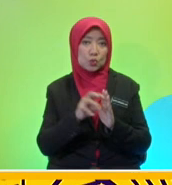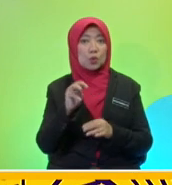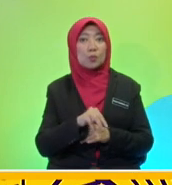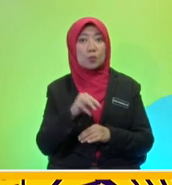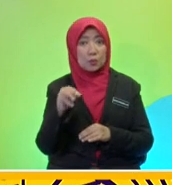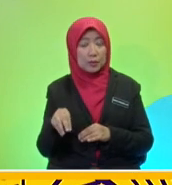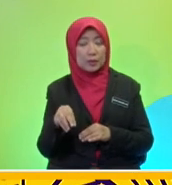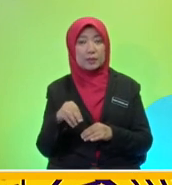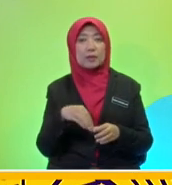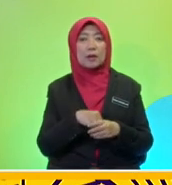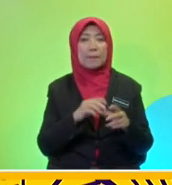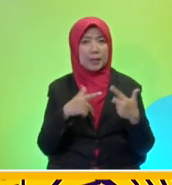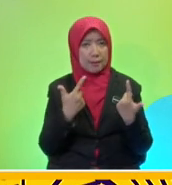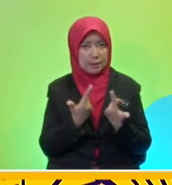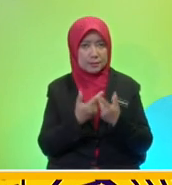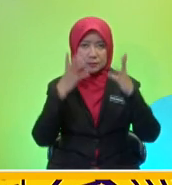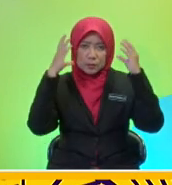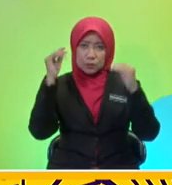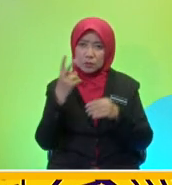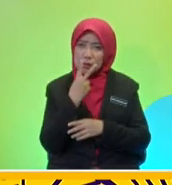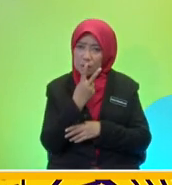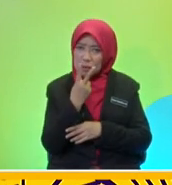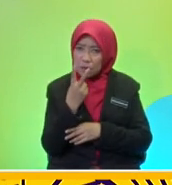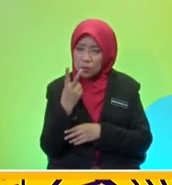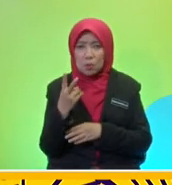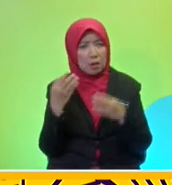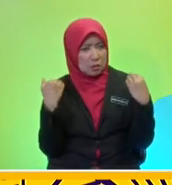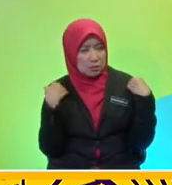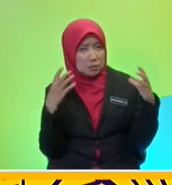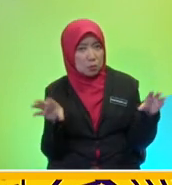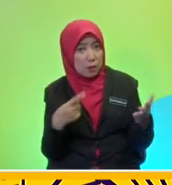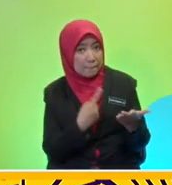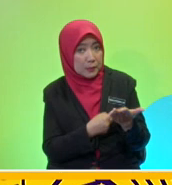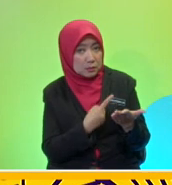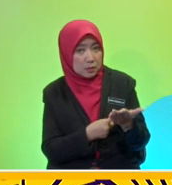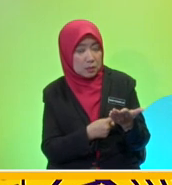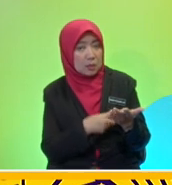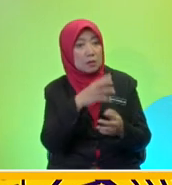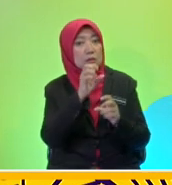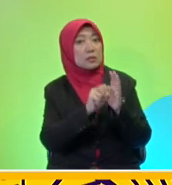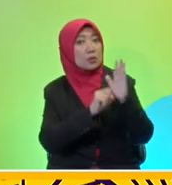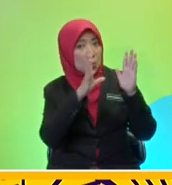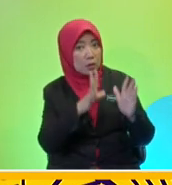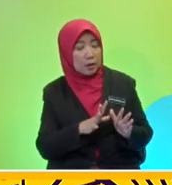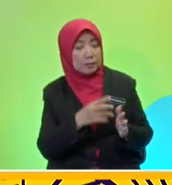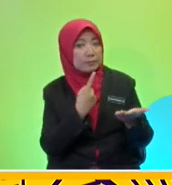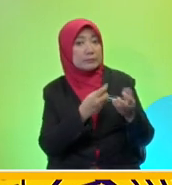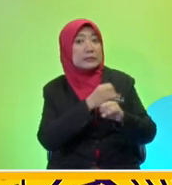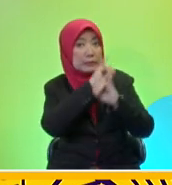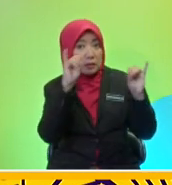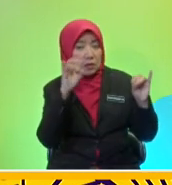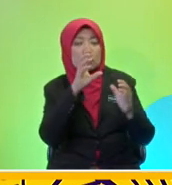seperti semula mereka ini seorang menerangkan seorang mendengar